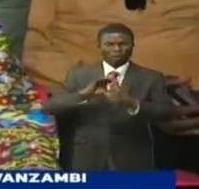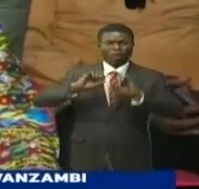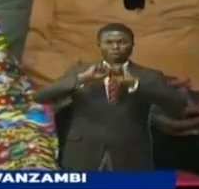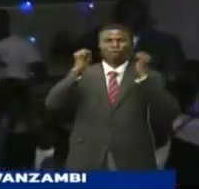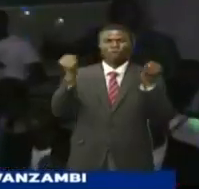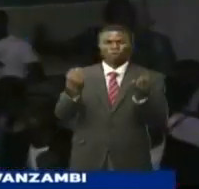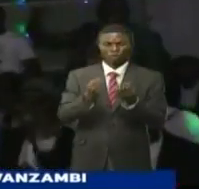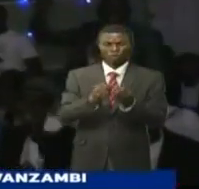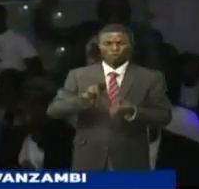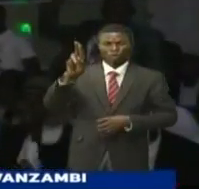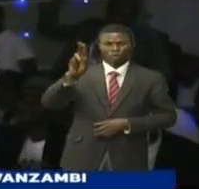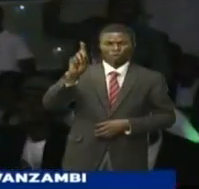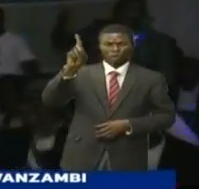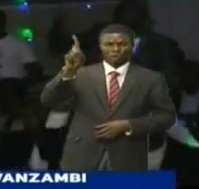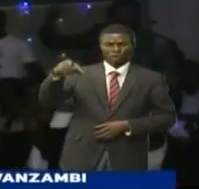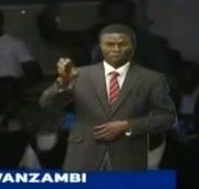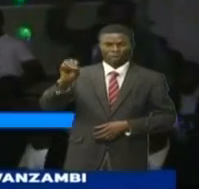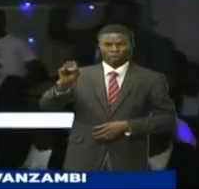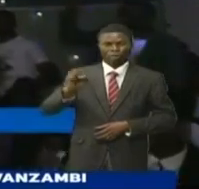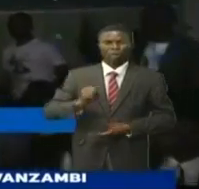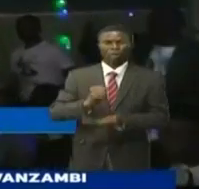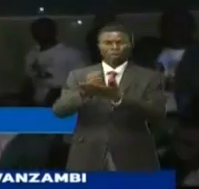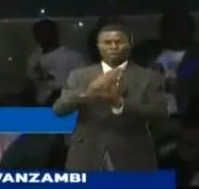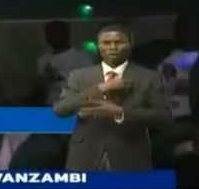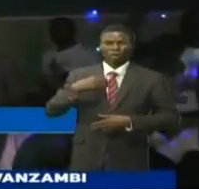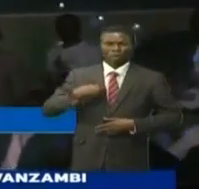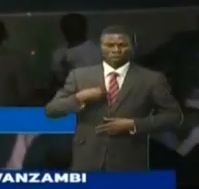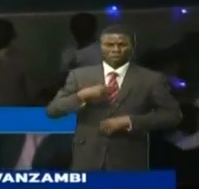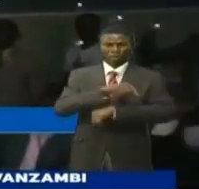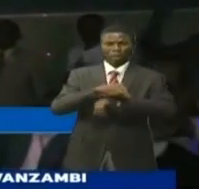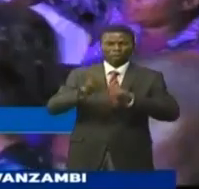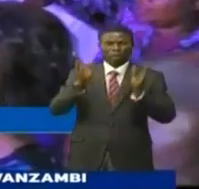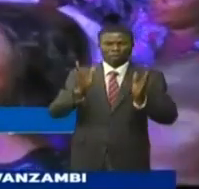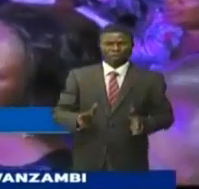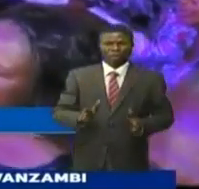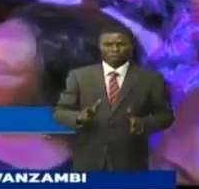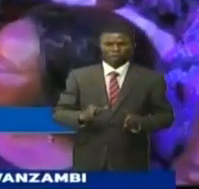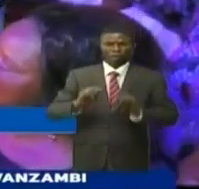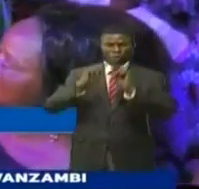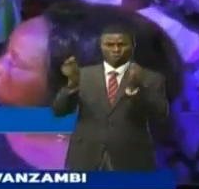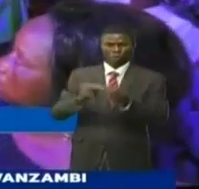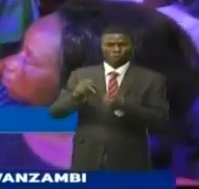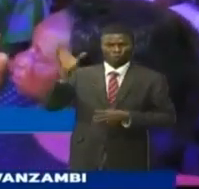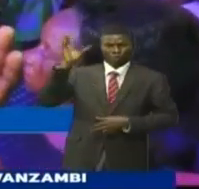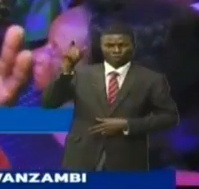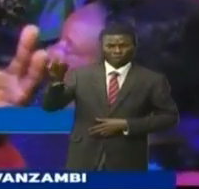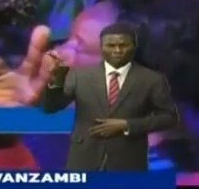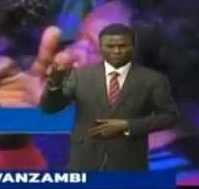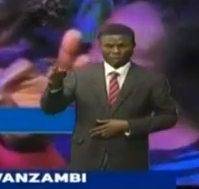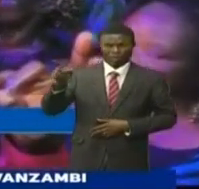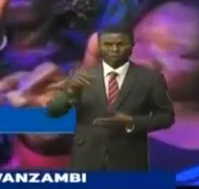UDPS a ramené à bigaël Ouazzane à sa section de Badara